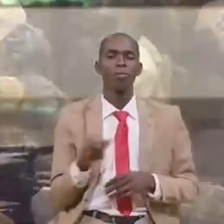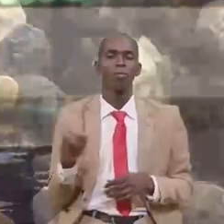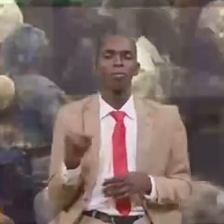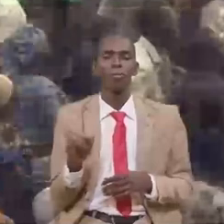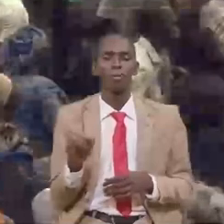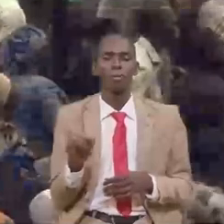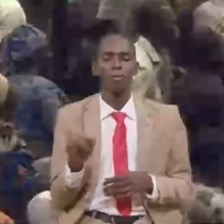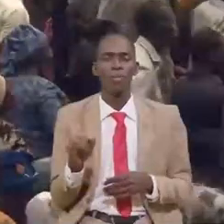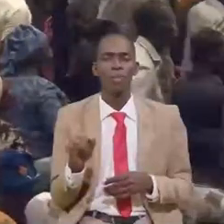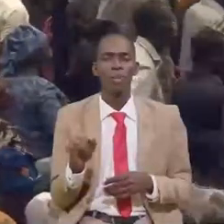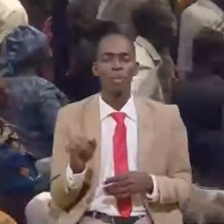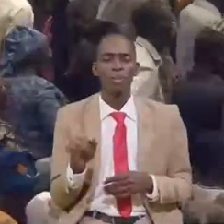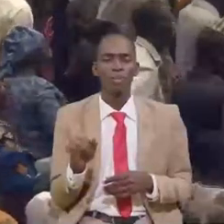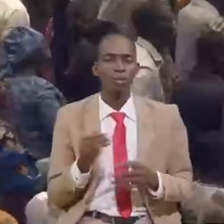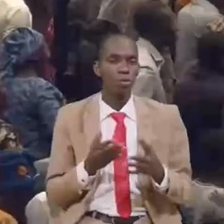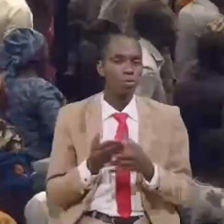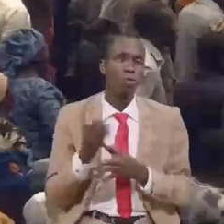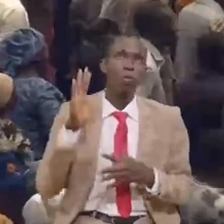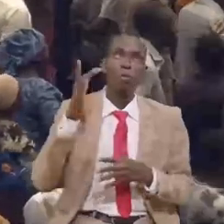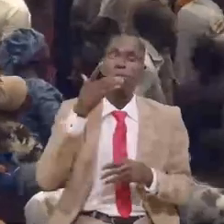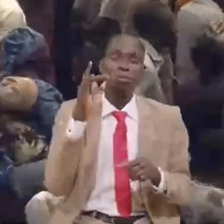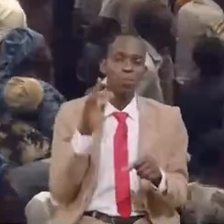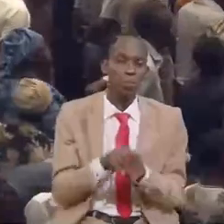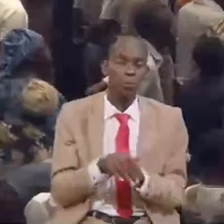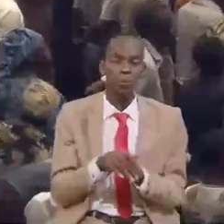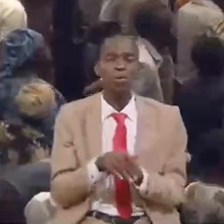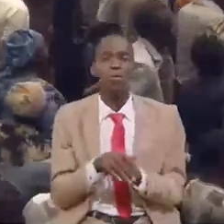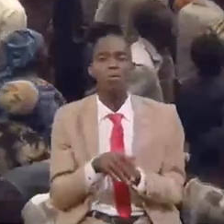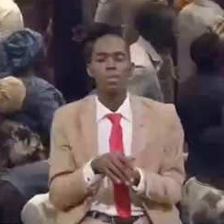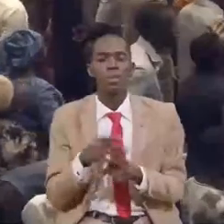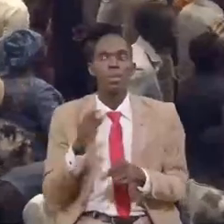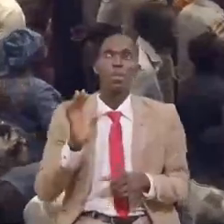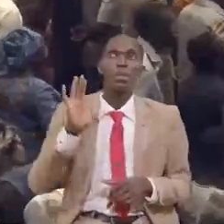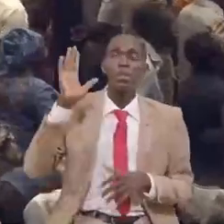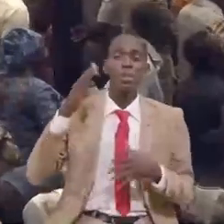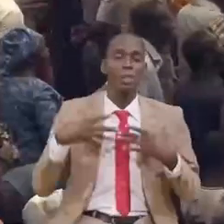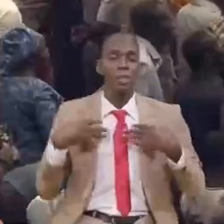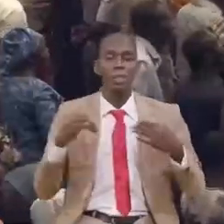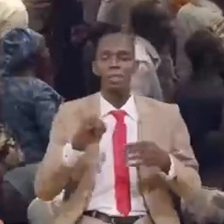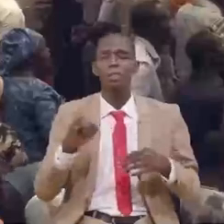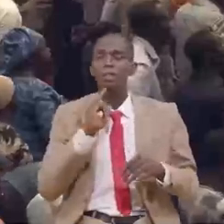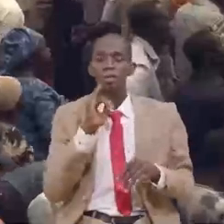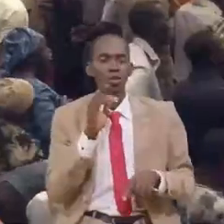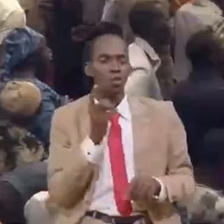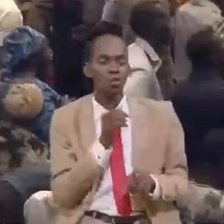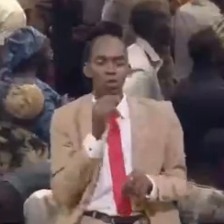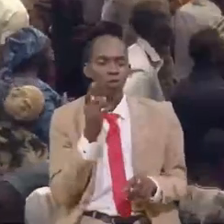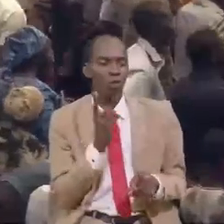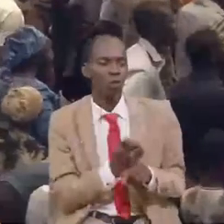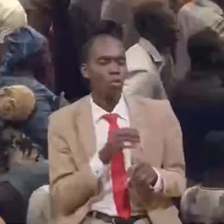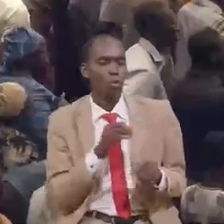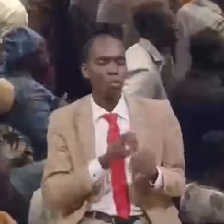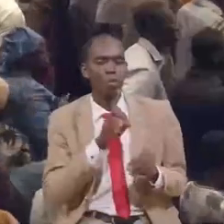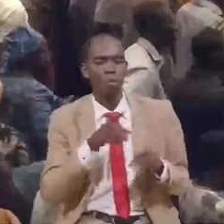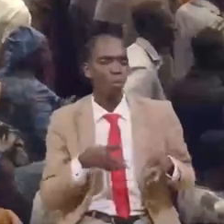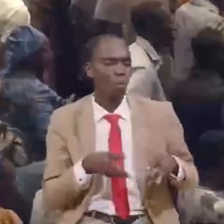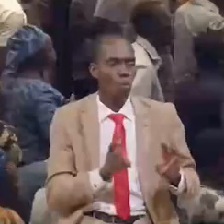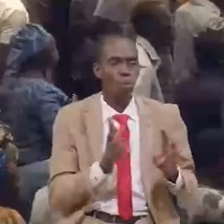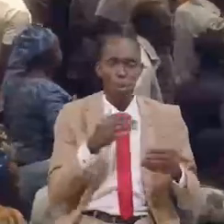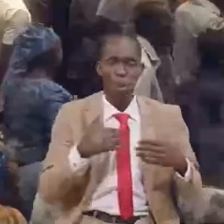Réclamez sa promesse. Sa guérison ne se limite pas à ceci, à cela. Vous avez le cœur brisé, il va vous